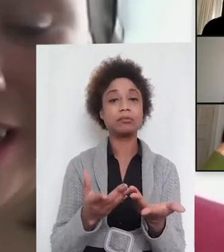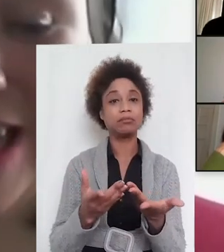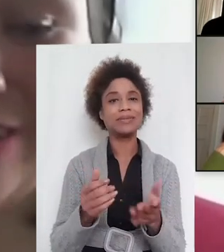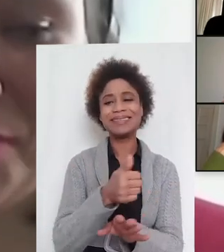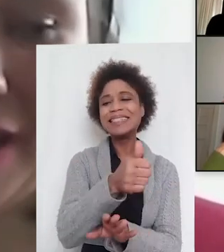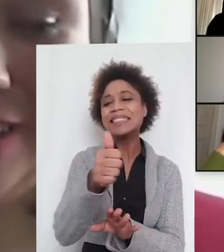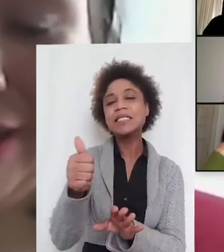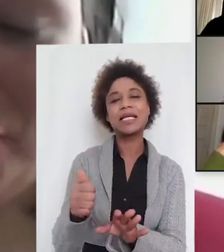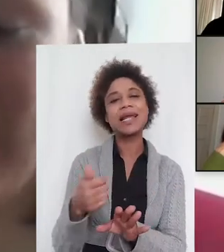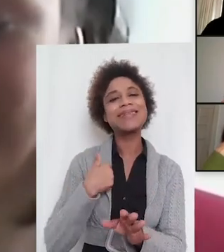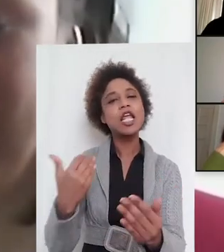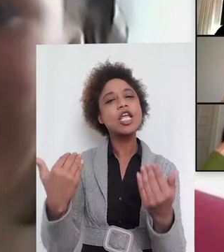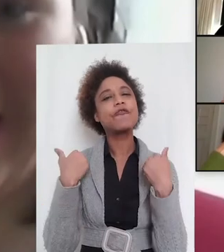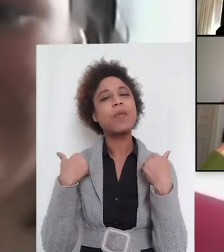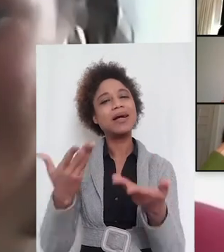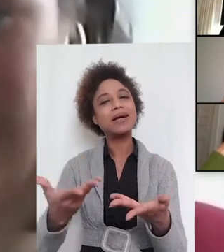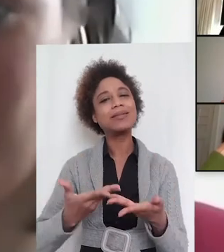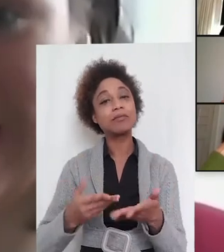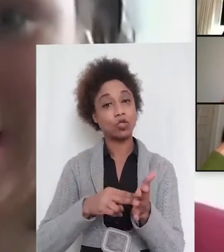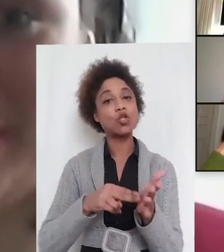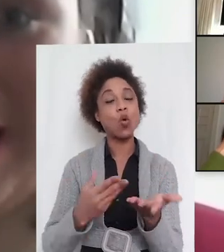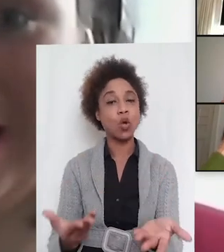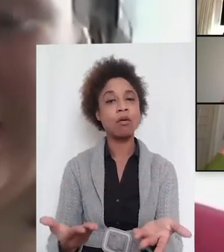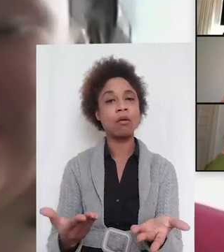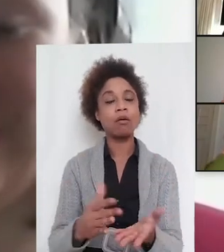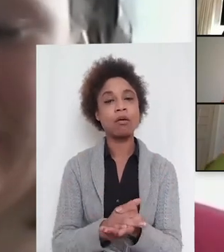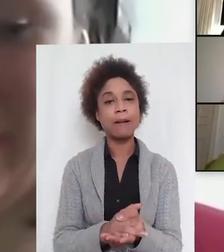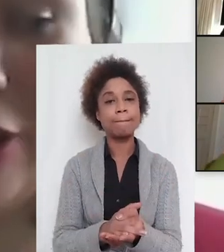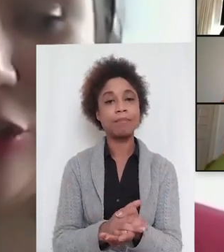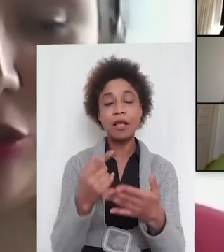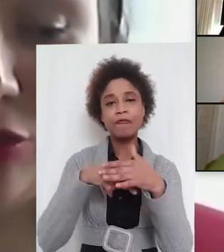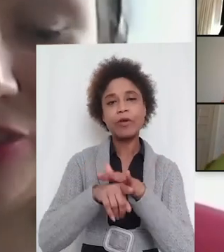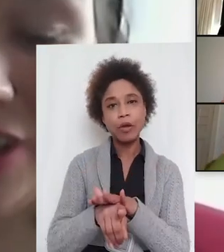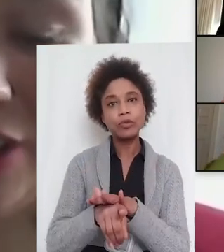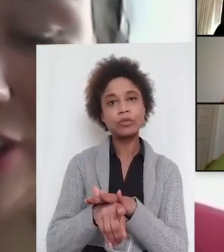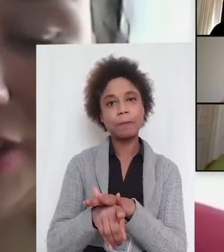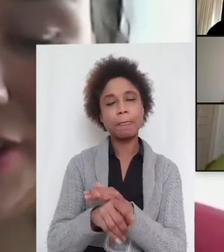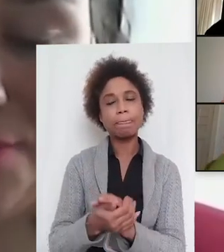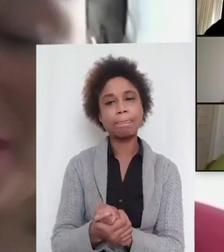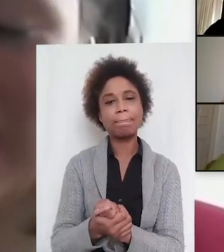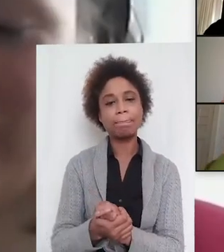kan iedereen zeg maar de informatie krijgen die hij nodig heeft. En vanuit